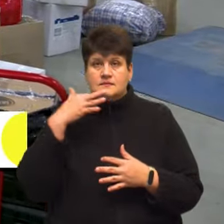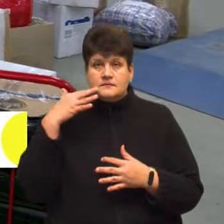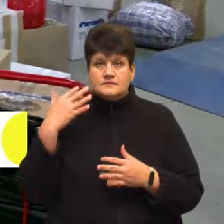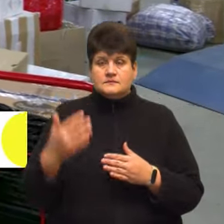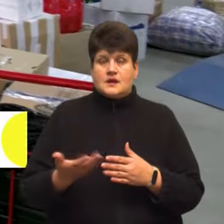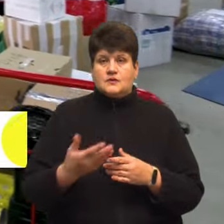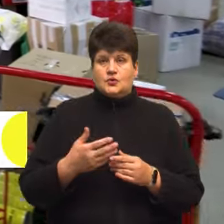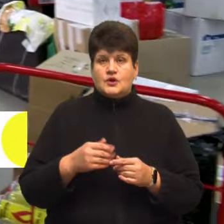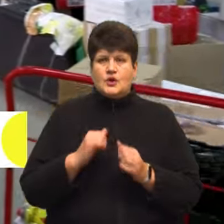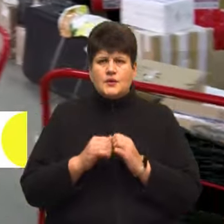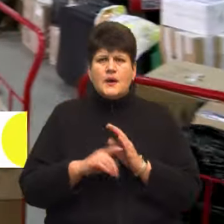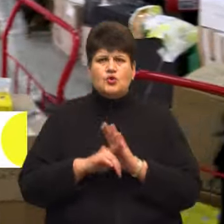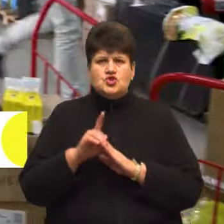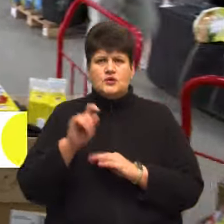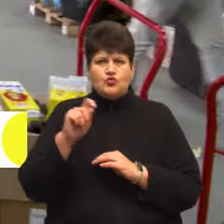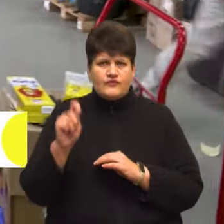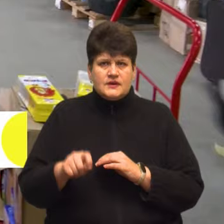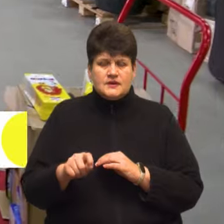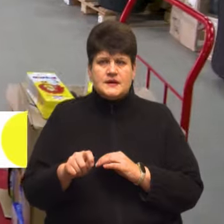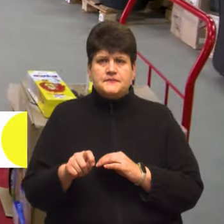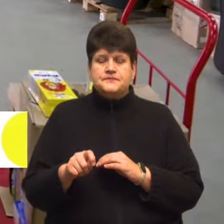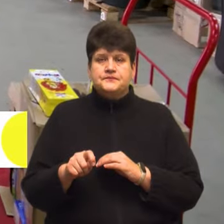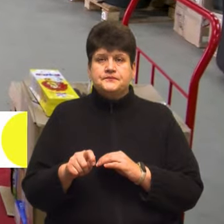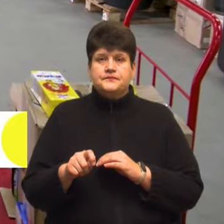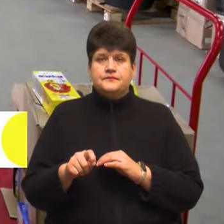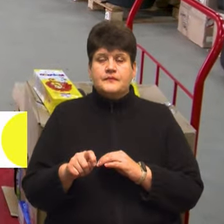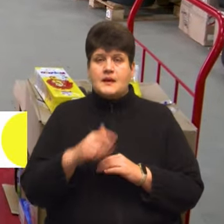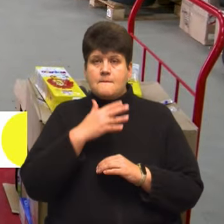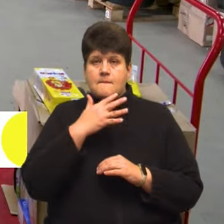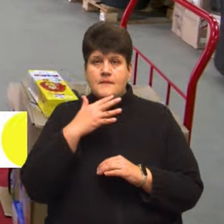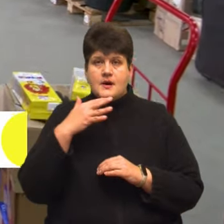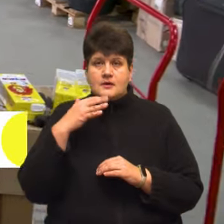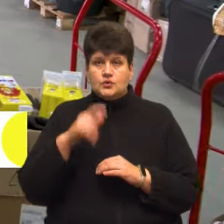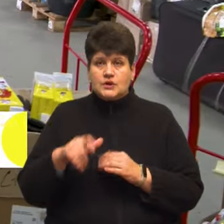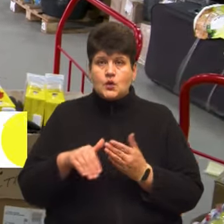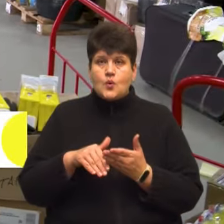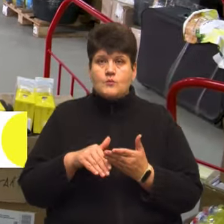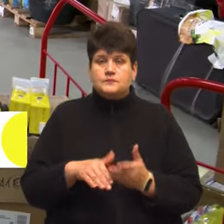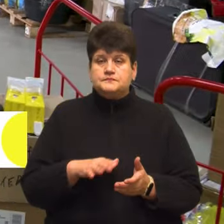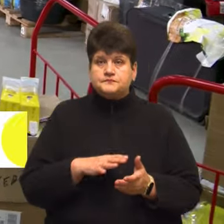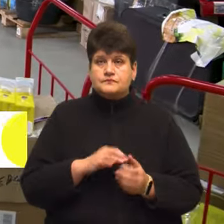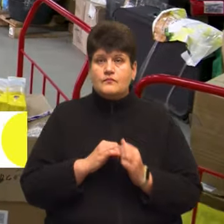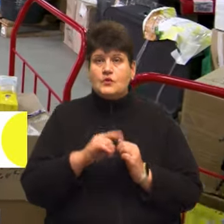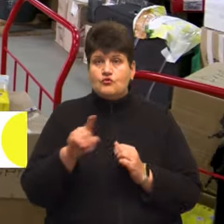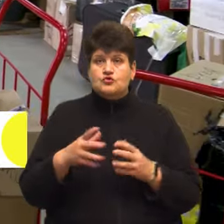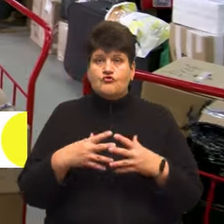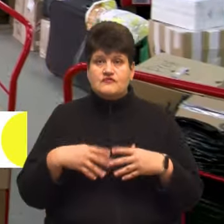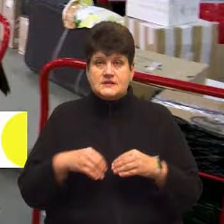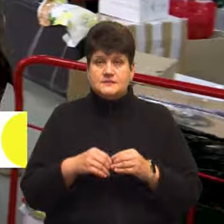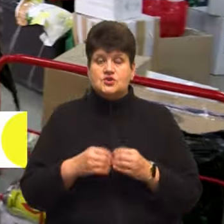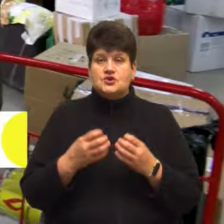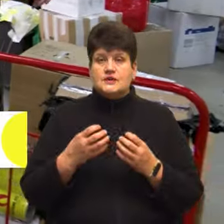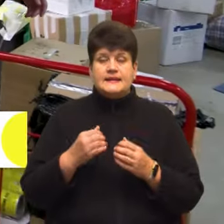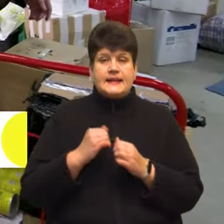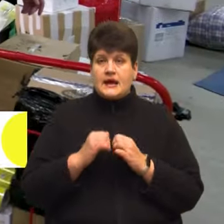кожен На початку війни багато люди допомагали бо в кожного в сім'ї ще не кожен